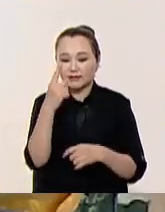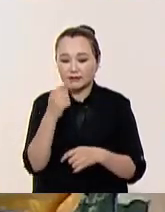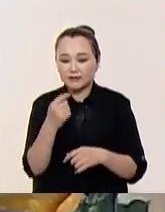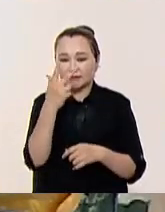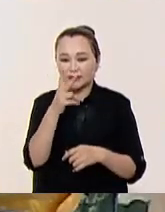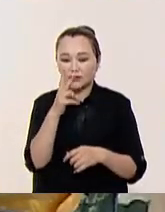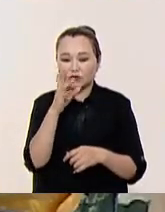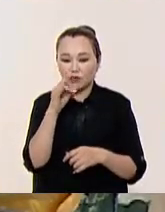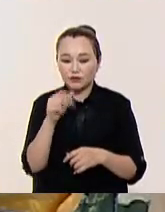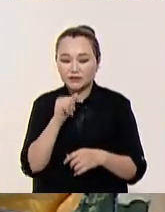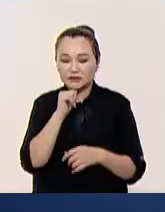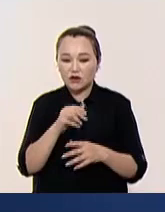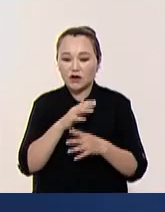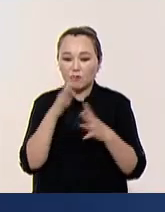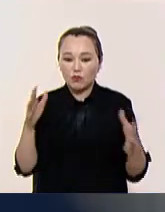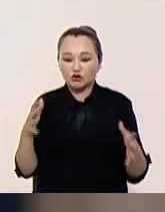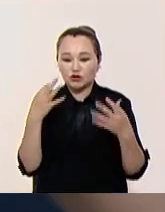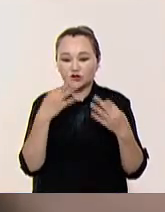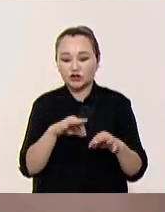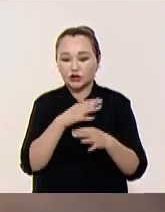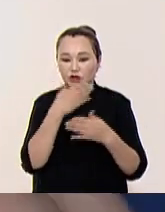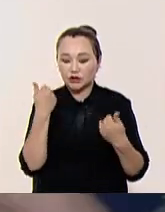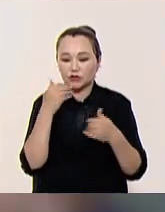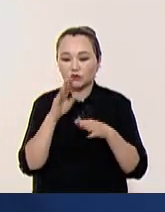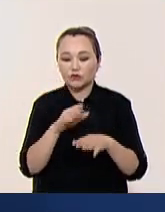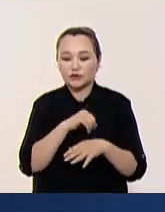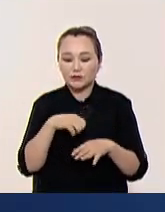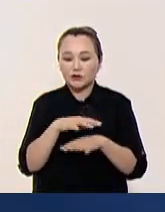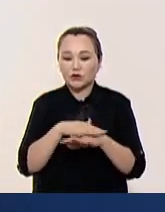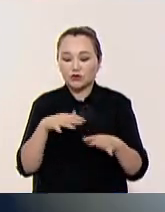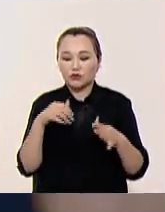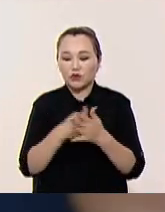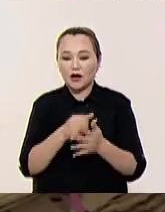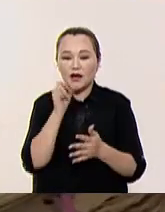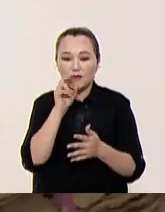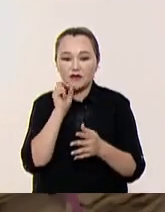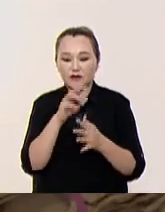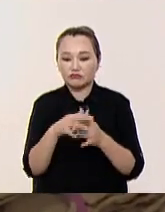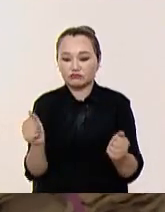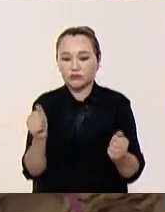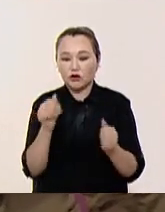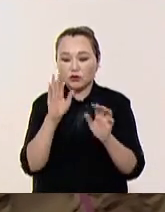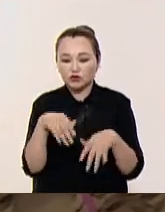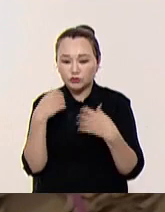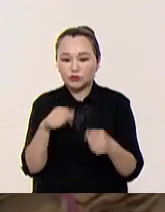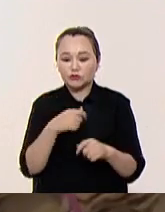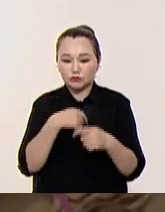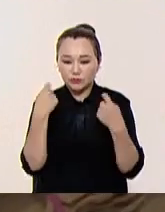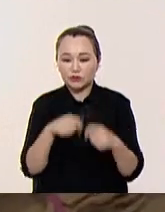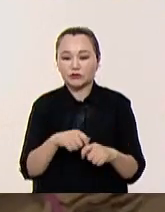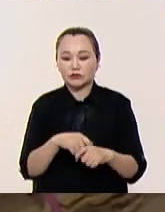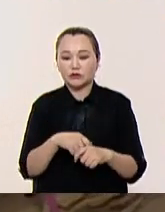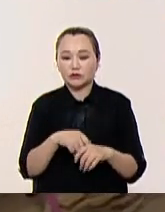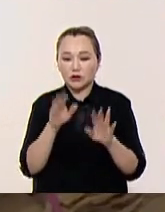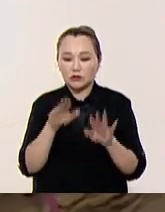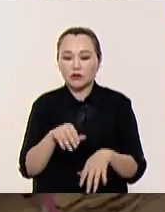3 тоннадан артық құмшекерді сатуға рұқсат жоқ. Оның өзін жұрт түске дейін талап кетеді екен. Сатылсын, сатамыз. Саудаңыз